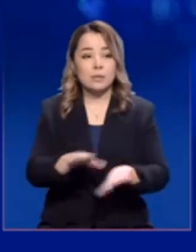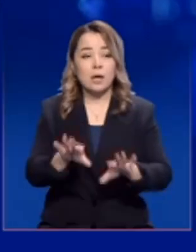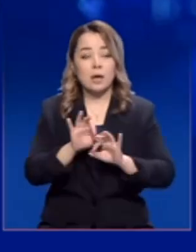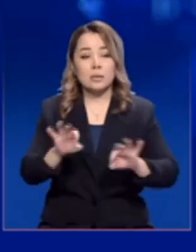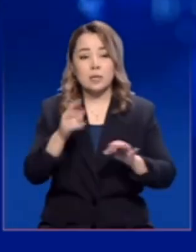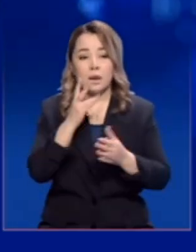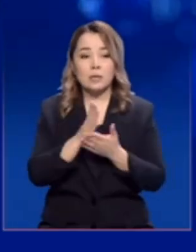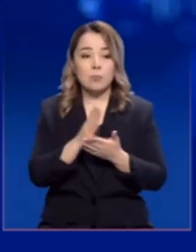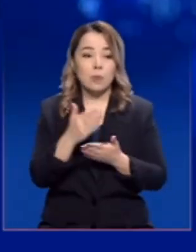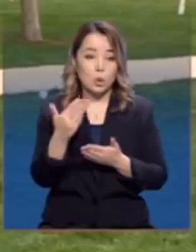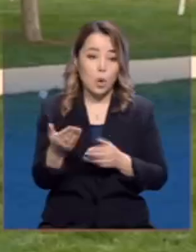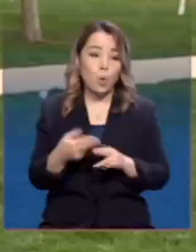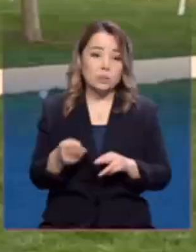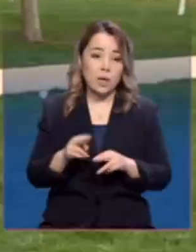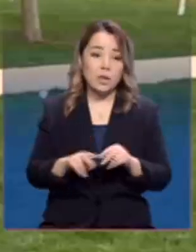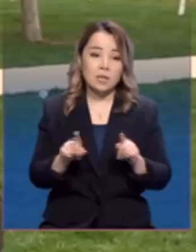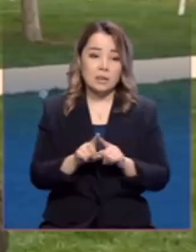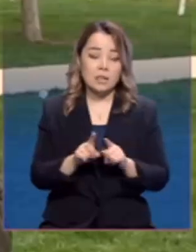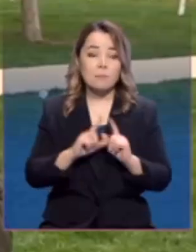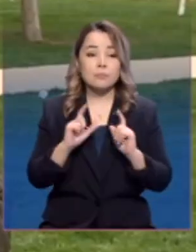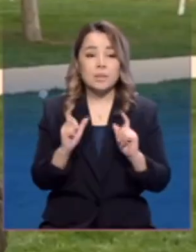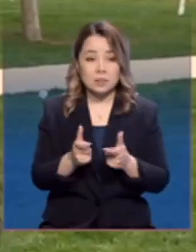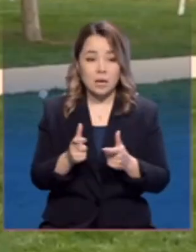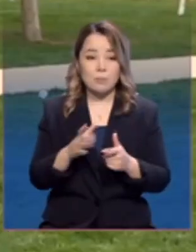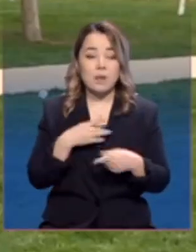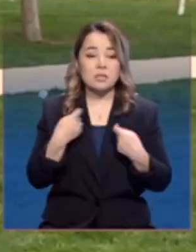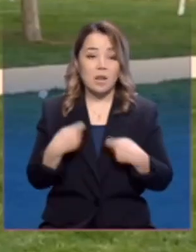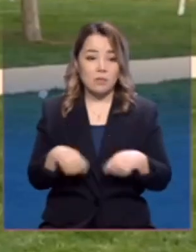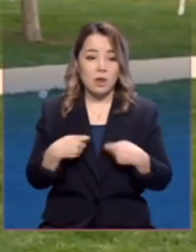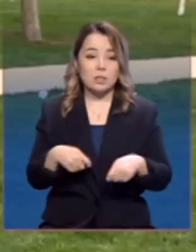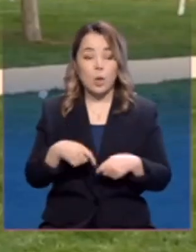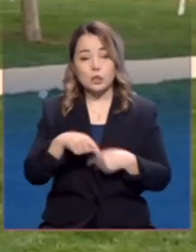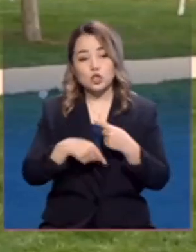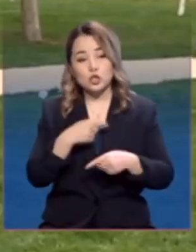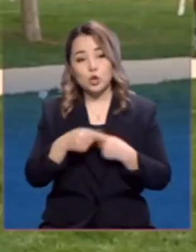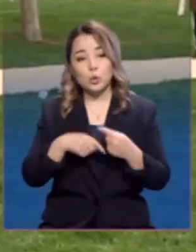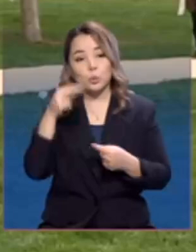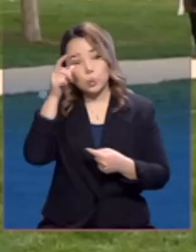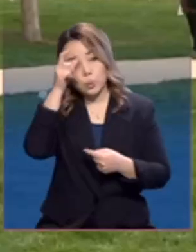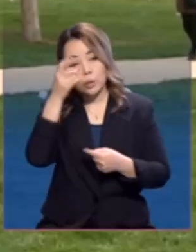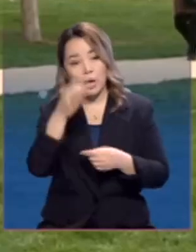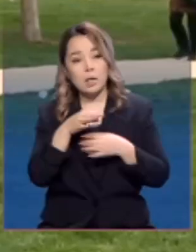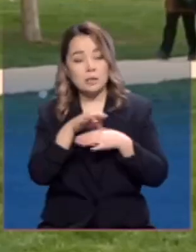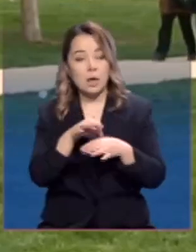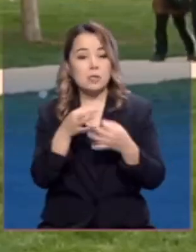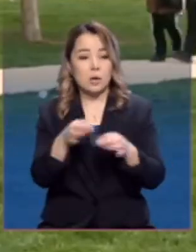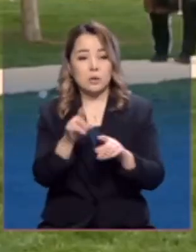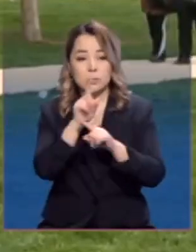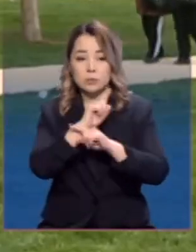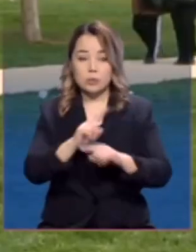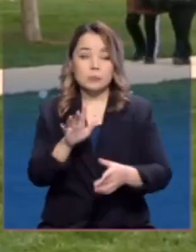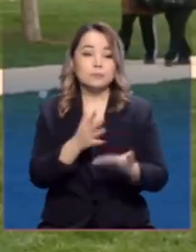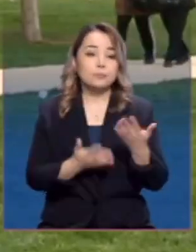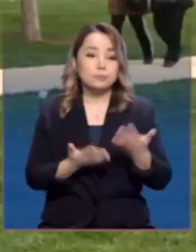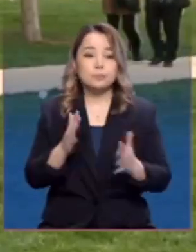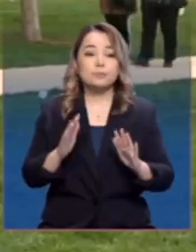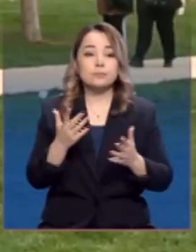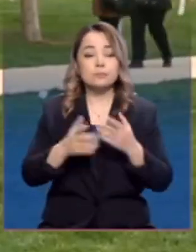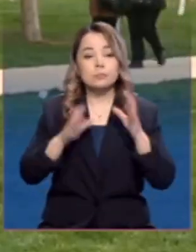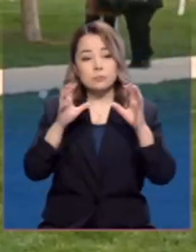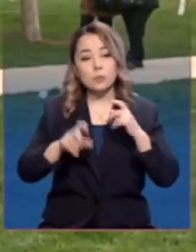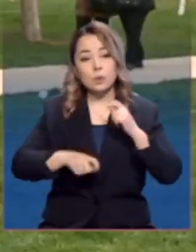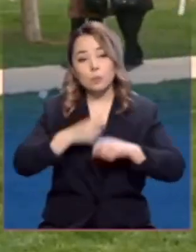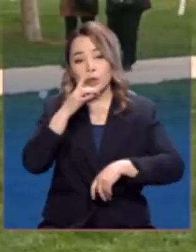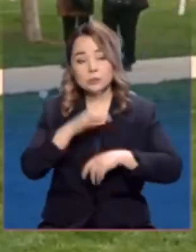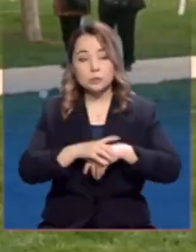тиек еткен болатын. Сондай ақ біз санкция салынған тауарлардың Түркия арқылы өтуіне рұқсат бермейміз. Егер қандай да бір заң бұзушылық болса,